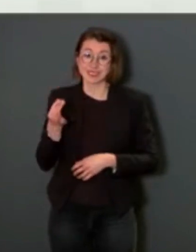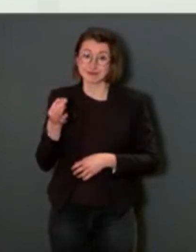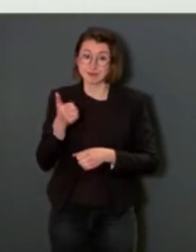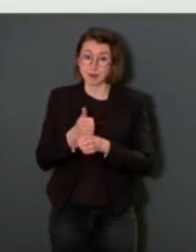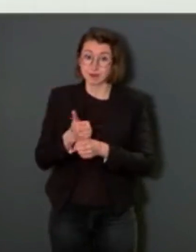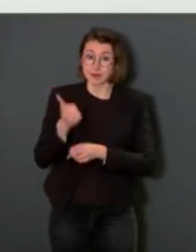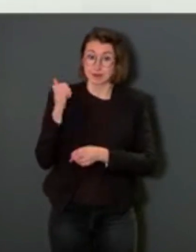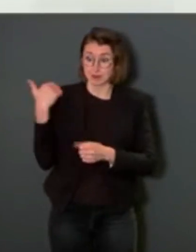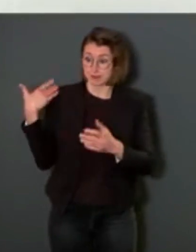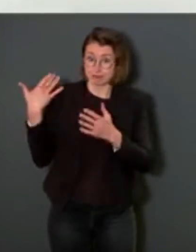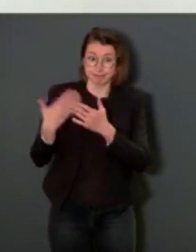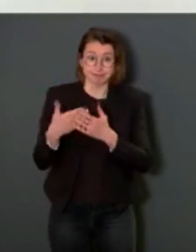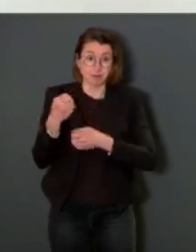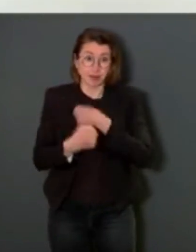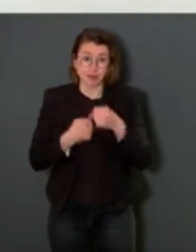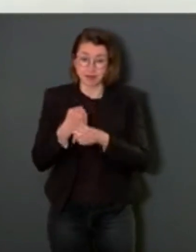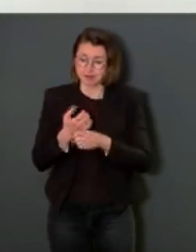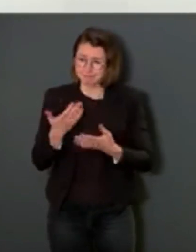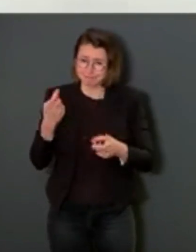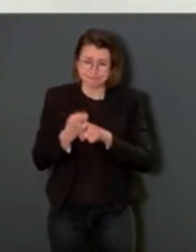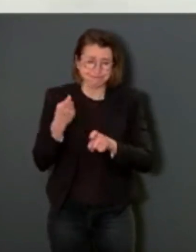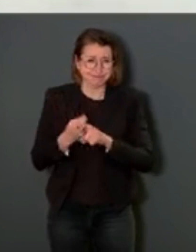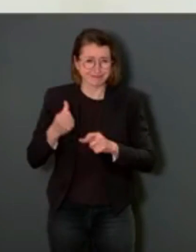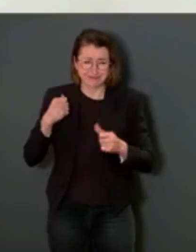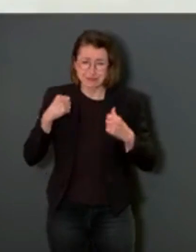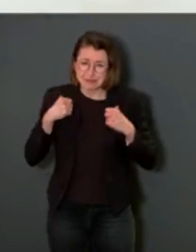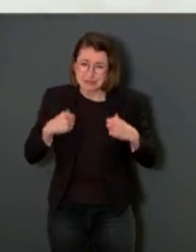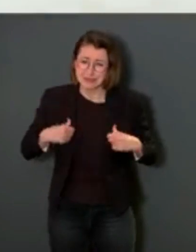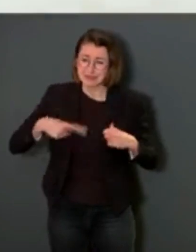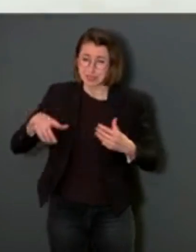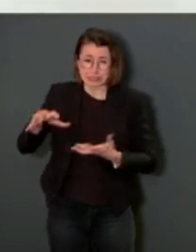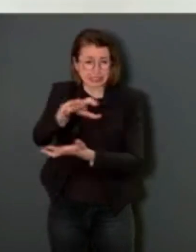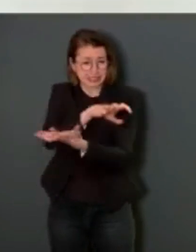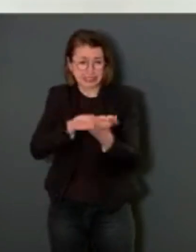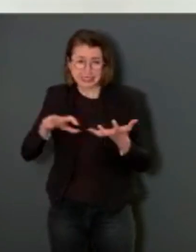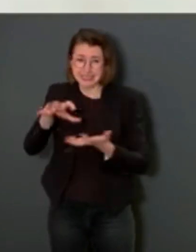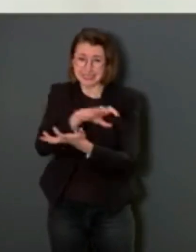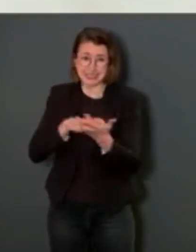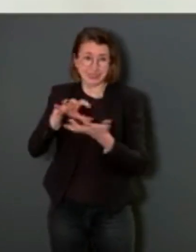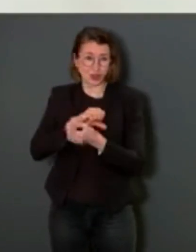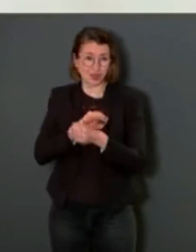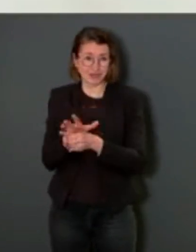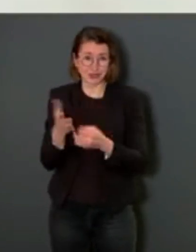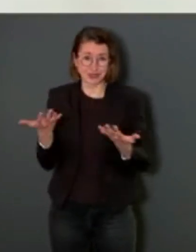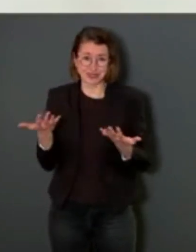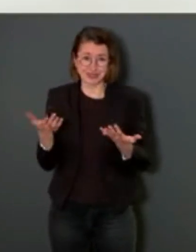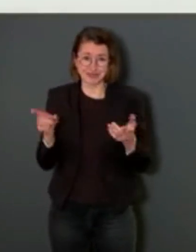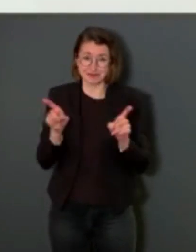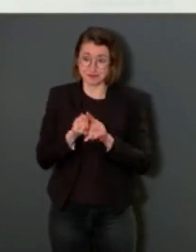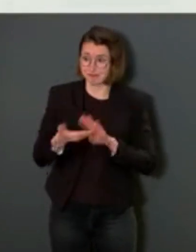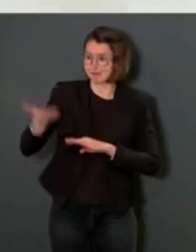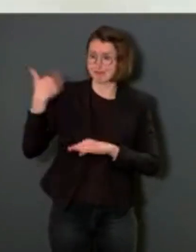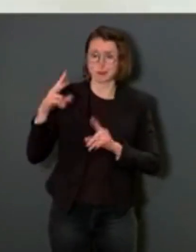Nous passons une crise qui est la crise la plus profonde depuis la Deuxième Guerre mondiale. Je sais que cela affecte